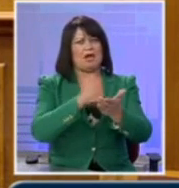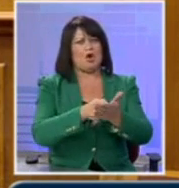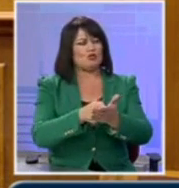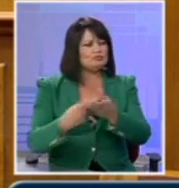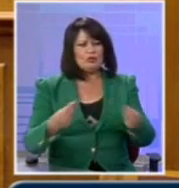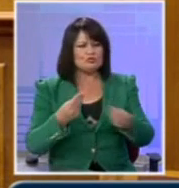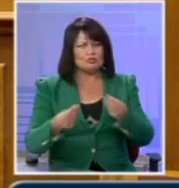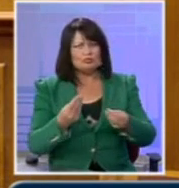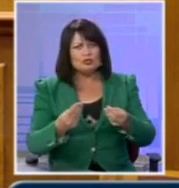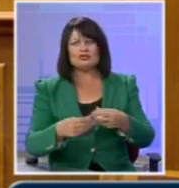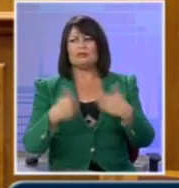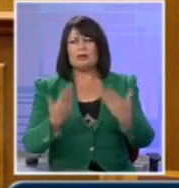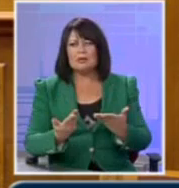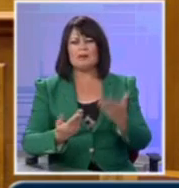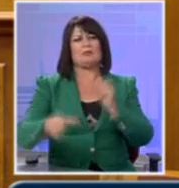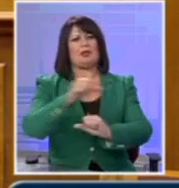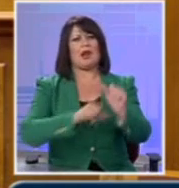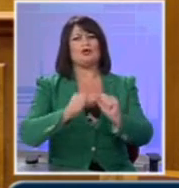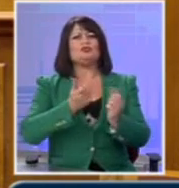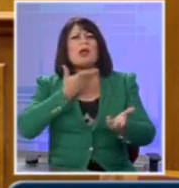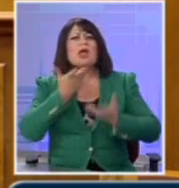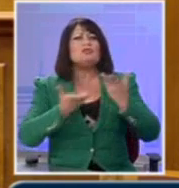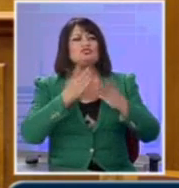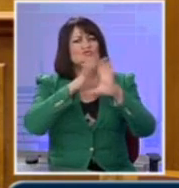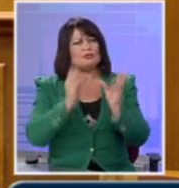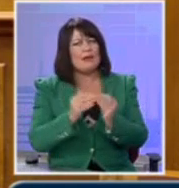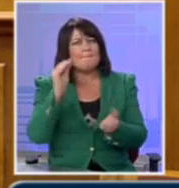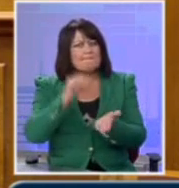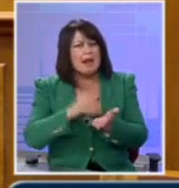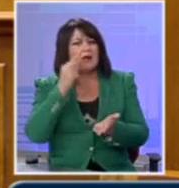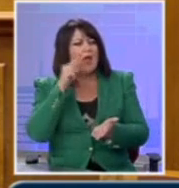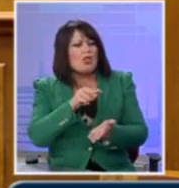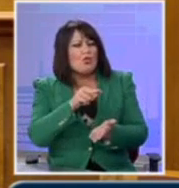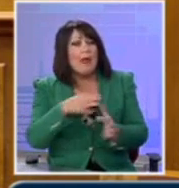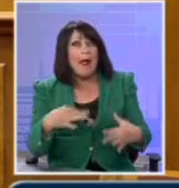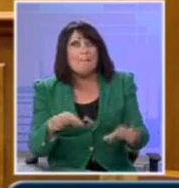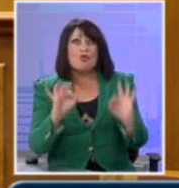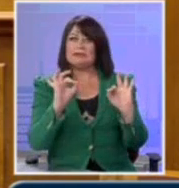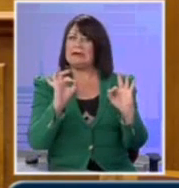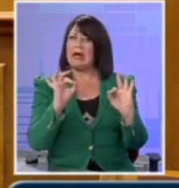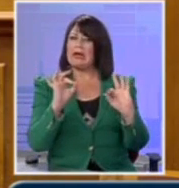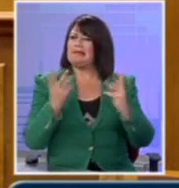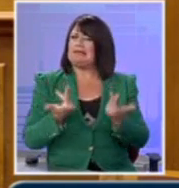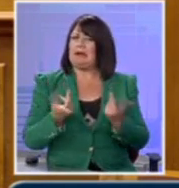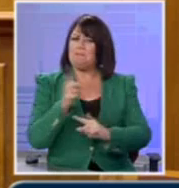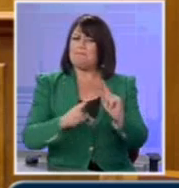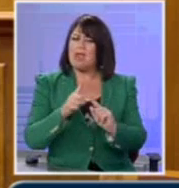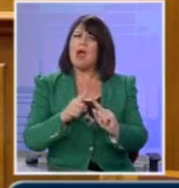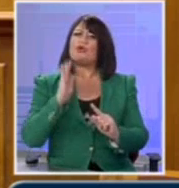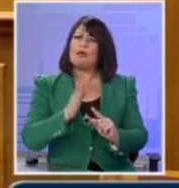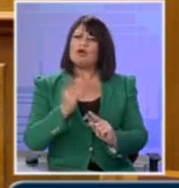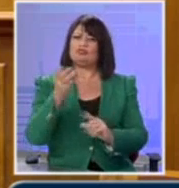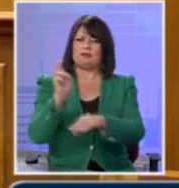προσαρμογής, αλλά και στην αναθεώρηση των δαπανών, την επανεξιολόγησή τους, αν θέλετε, από μηδενική βάση, ώστε να απελευθερωθούν